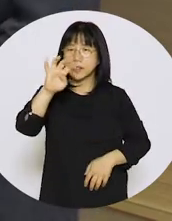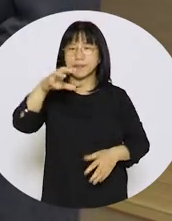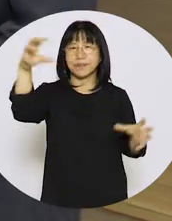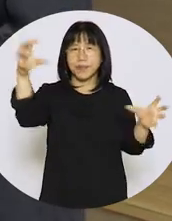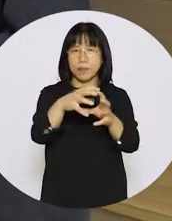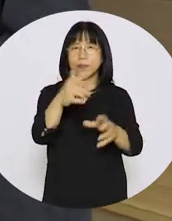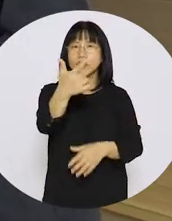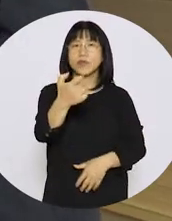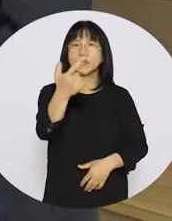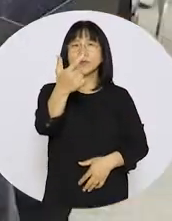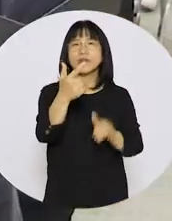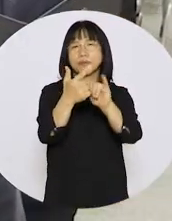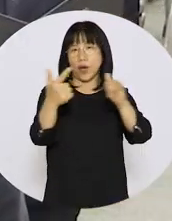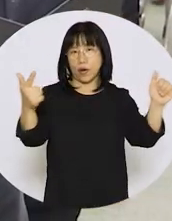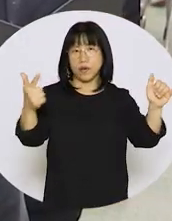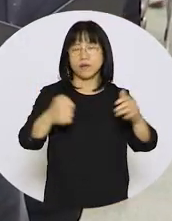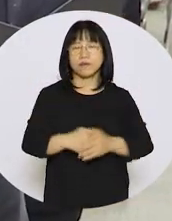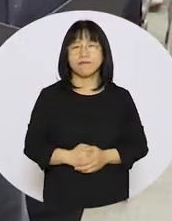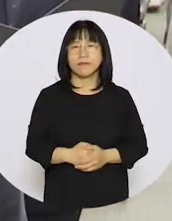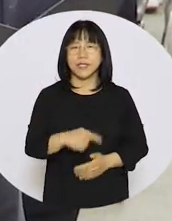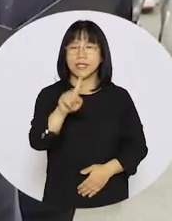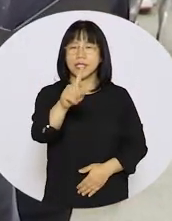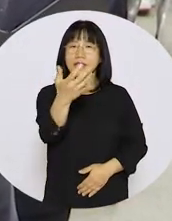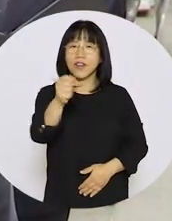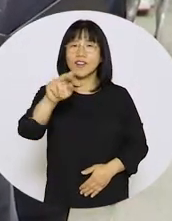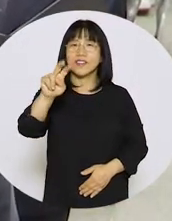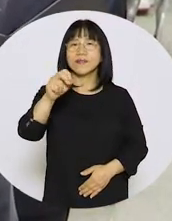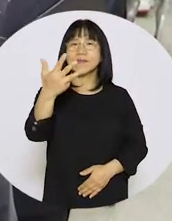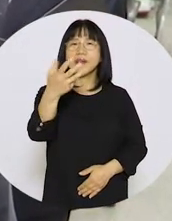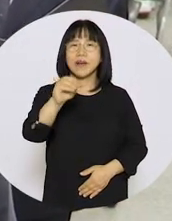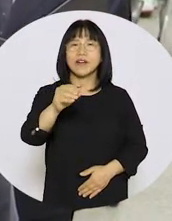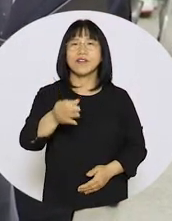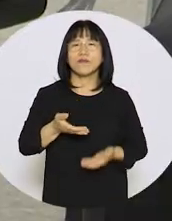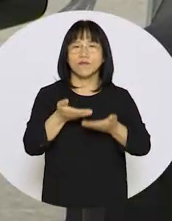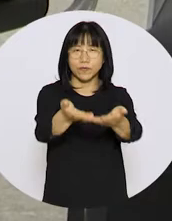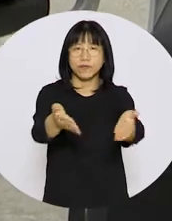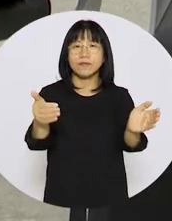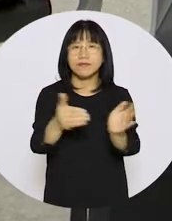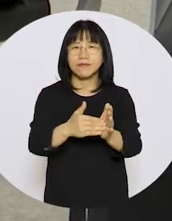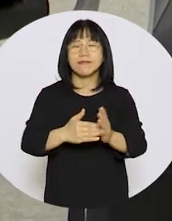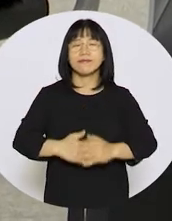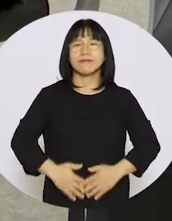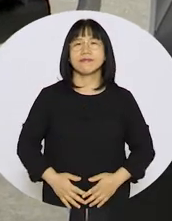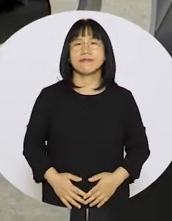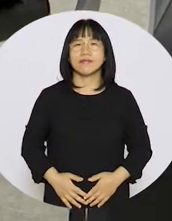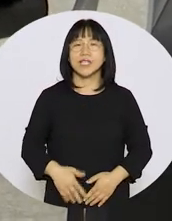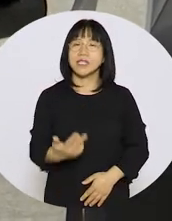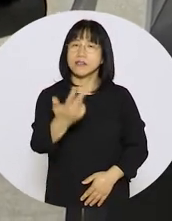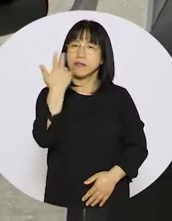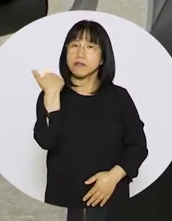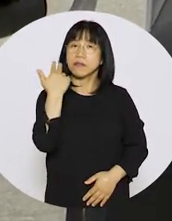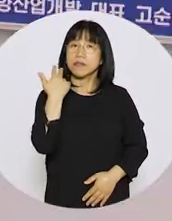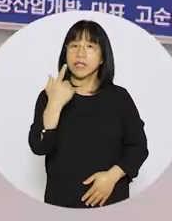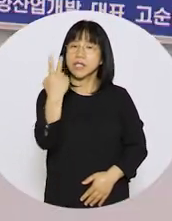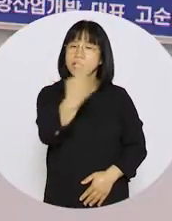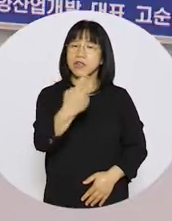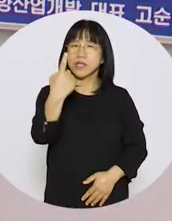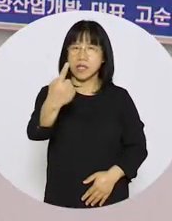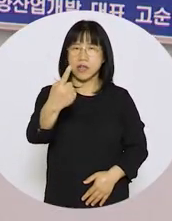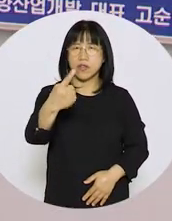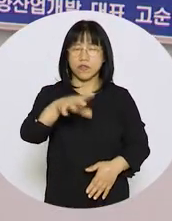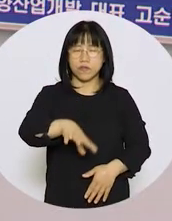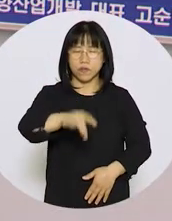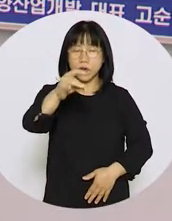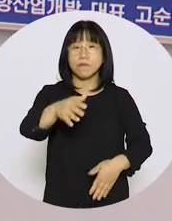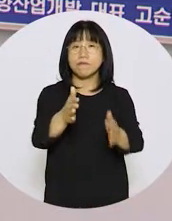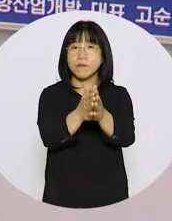40명 등 총 66명이 게 1억 28만원 의 장학금을 지원했습니다 지난 2001년 죄 범한